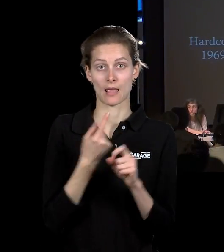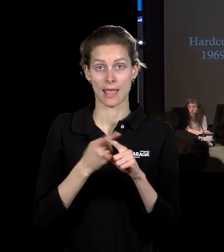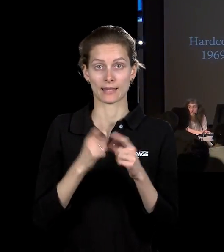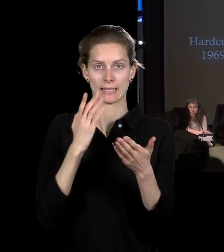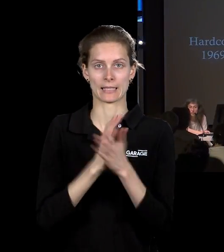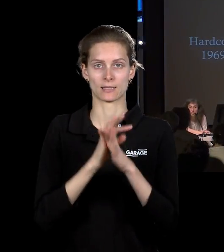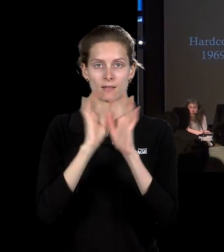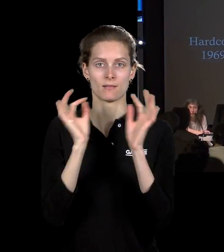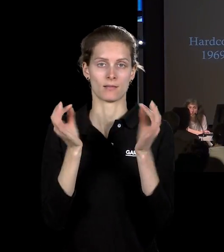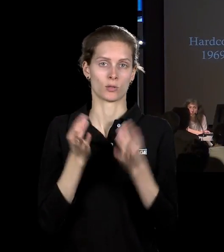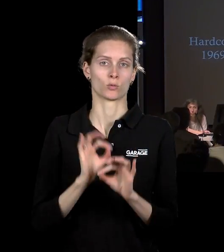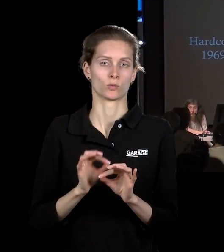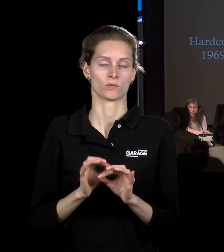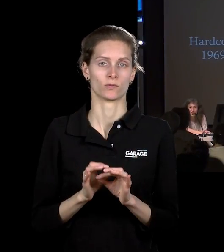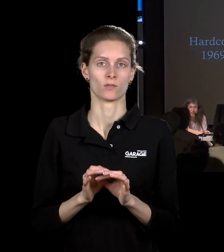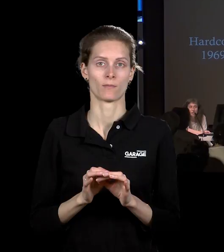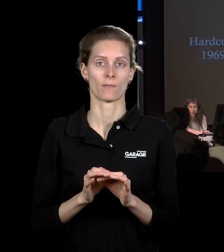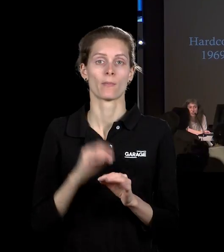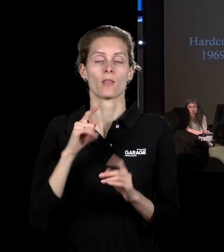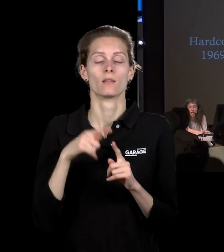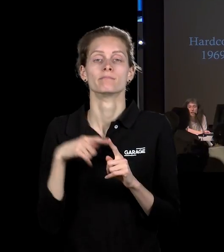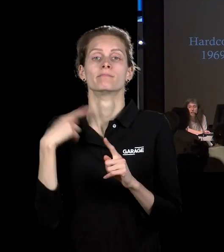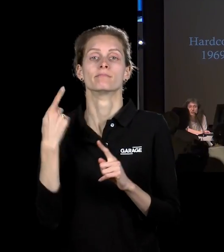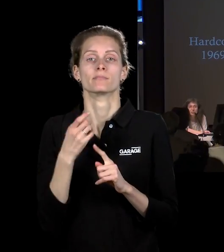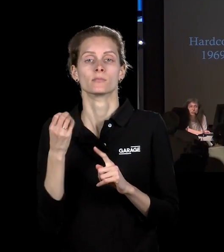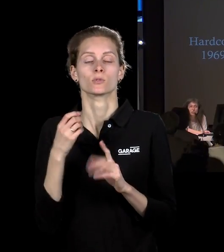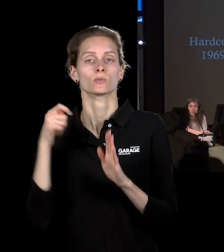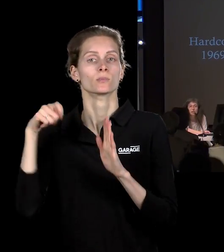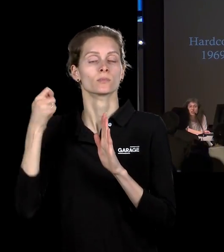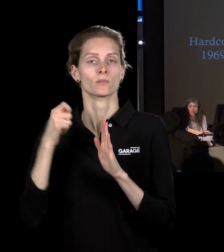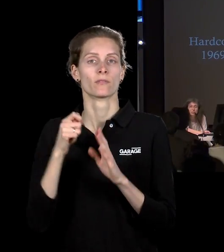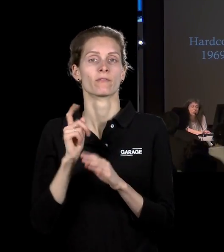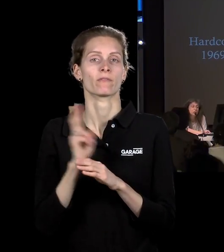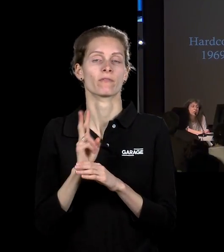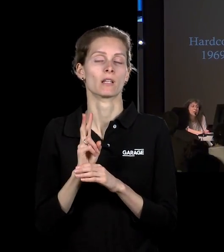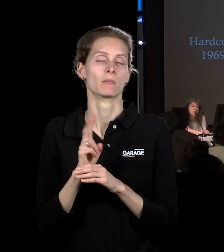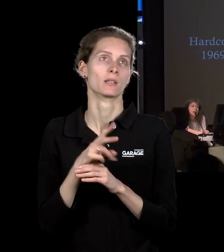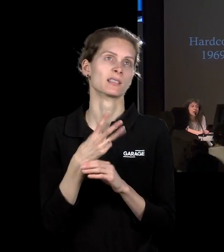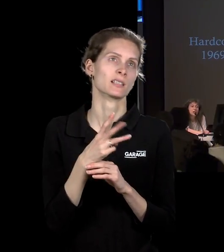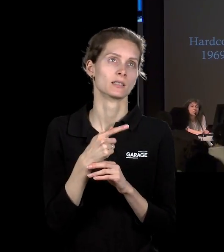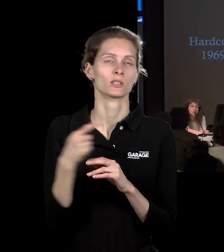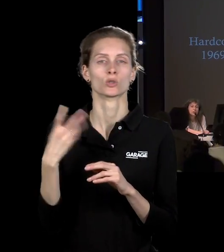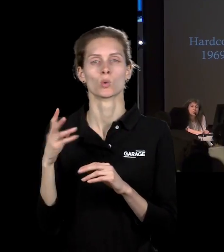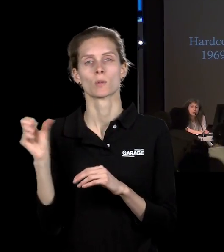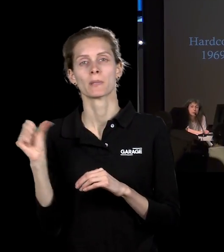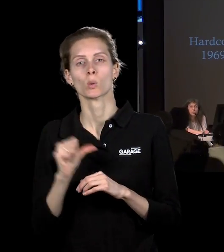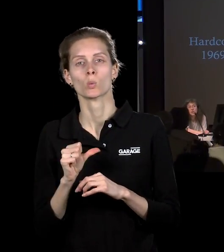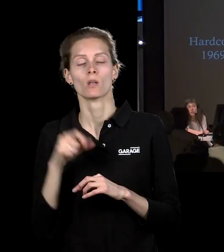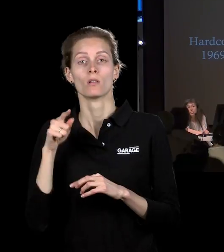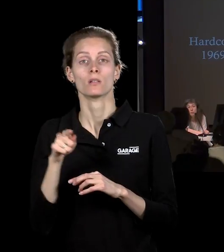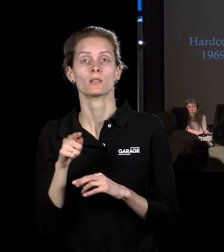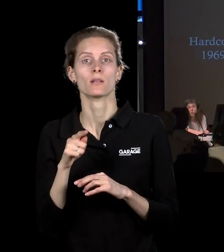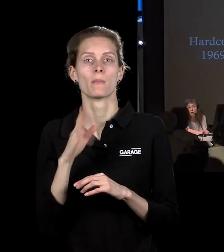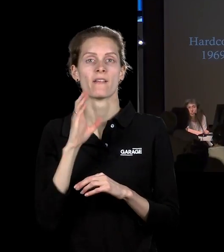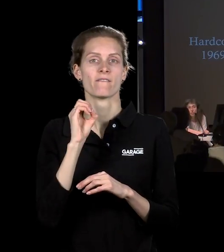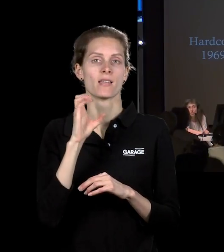фильм, который называется, уже полнометражный, не полнометражный, 30-минутный, 40-минутный, представляющий собой